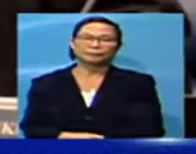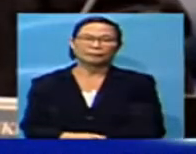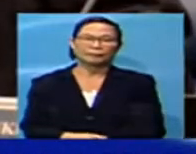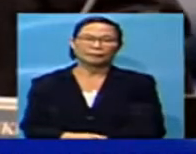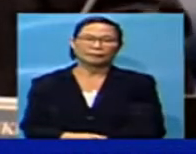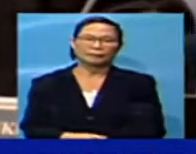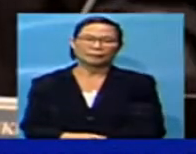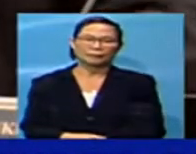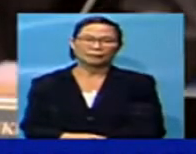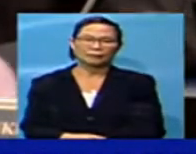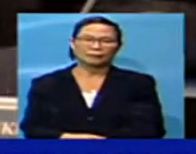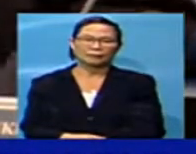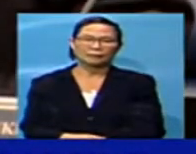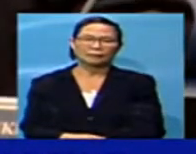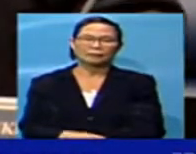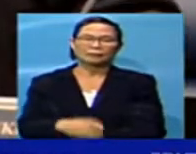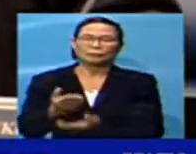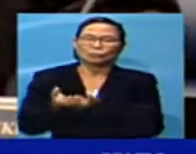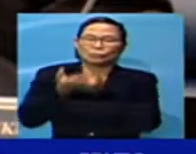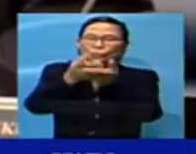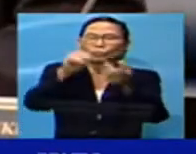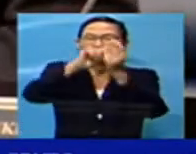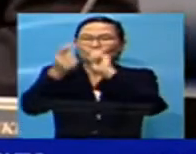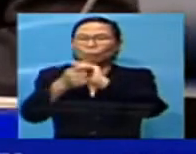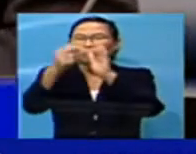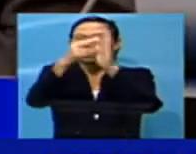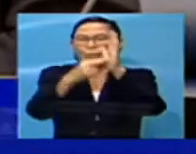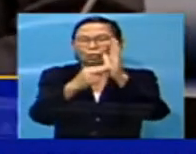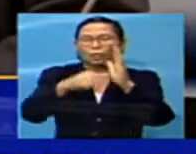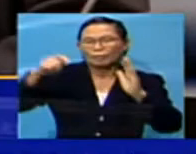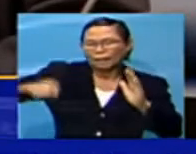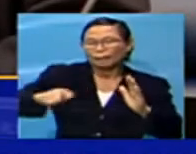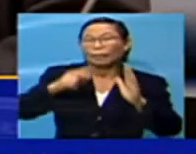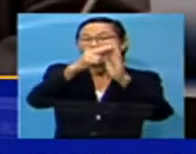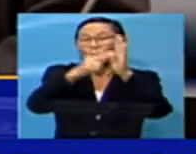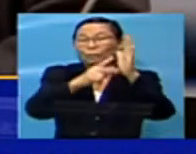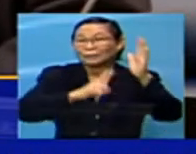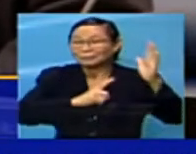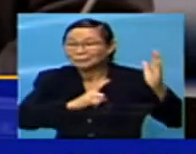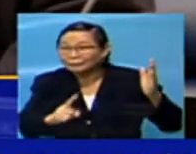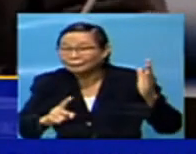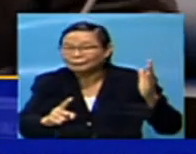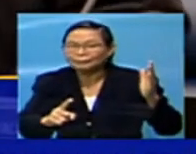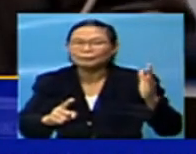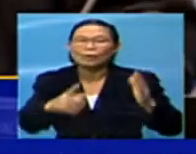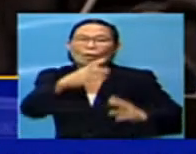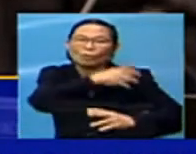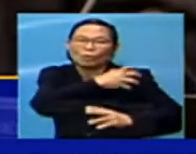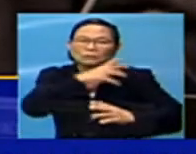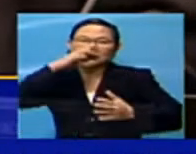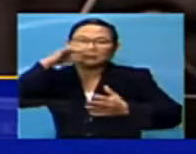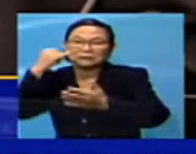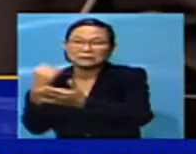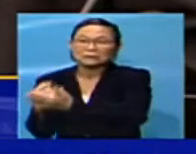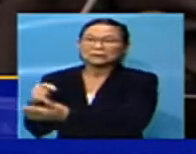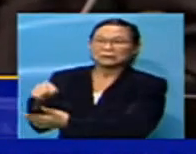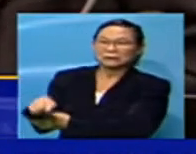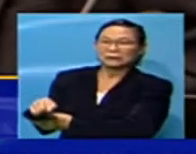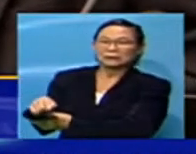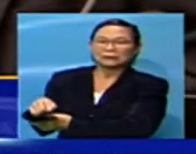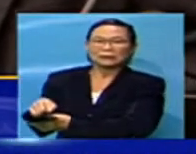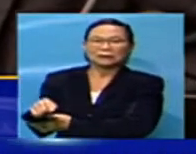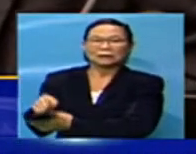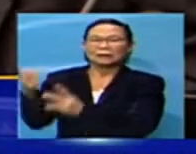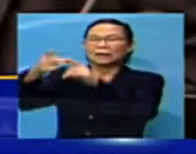Kita ingin menegaskan bahawa usul pindaan rang undang-undang Mahkamah Syariah bidang kuasa jenayah ini hanya terpakai